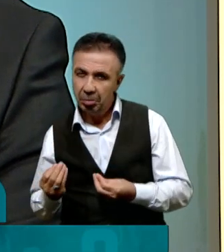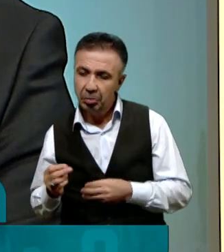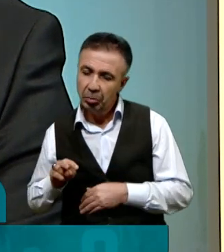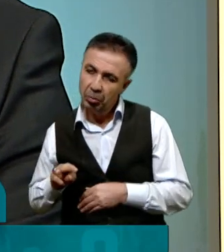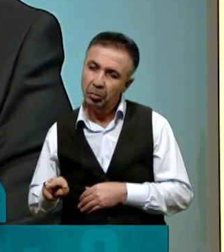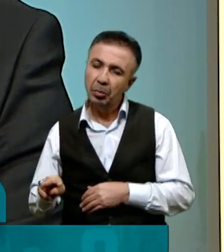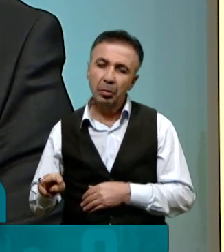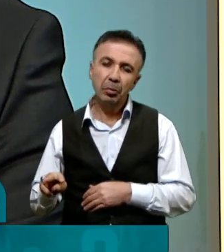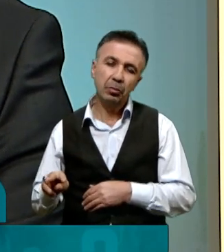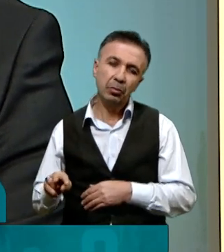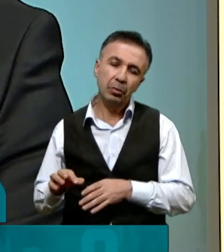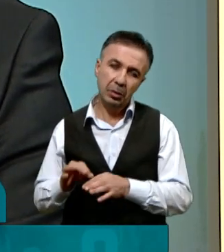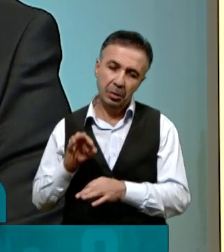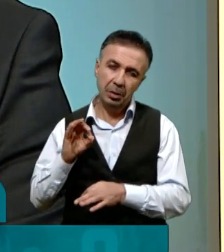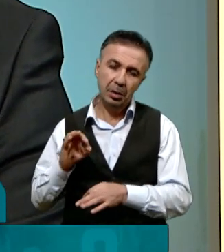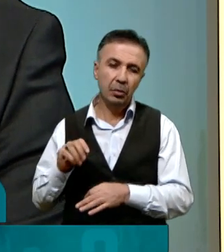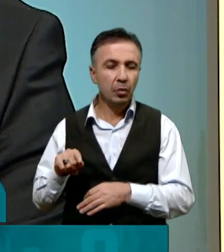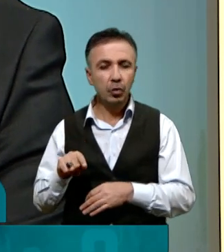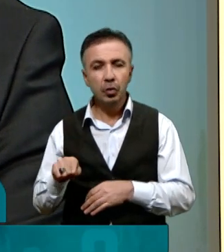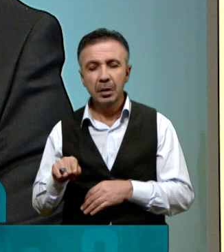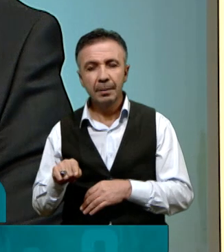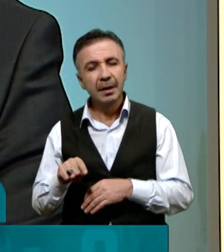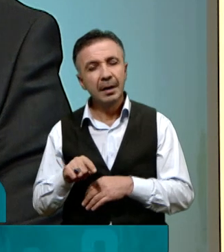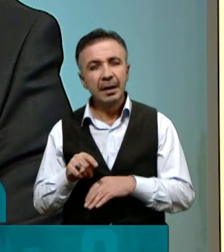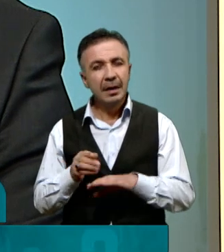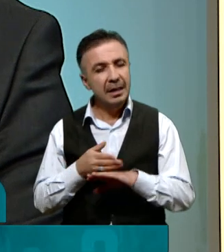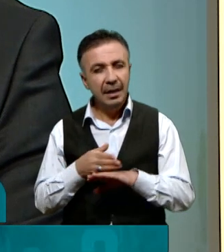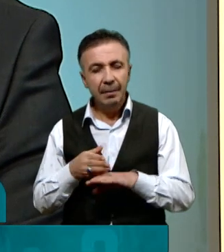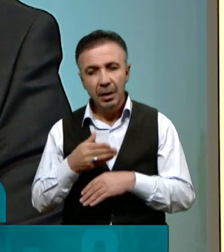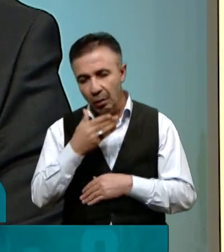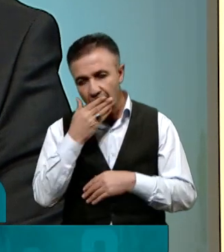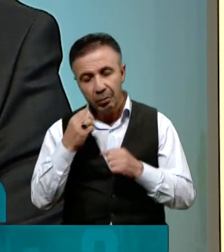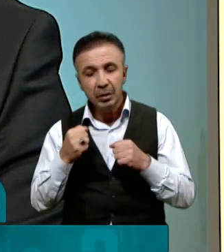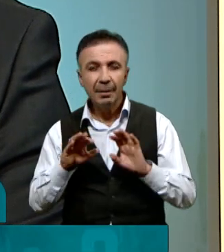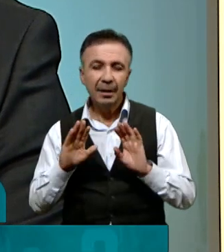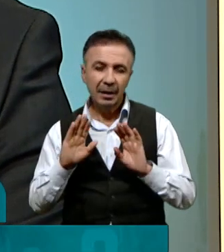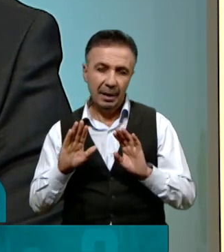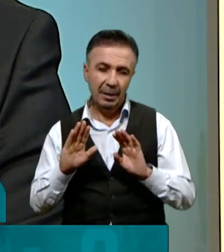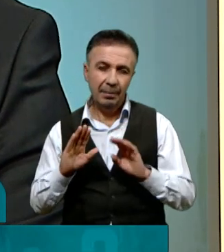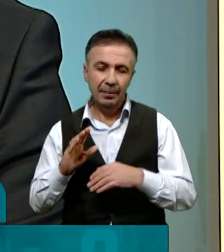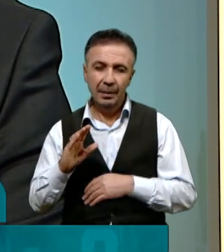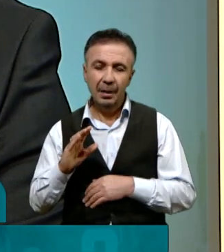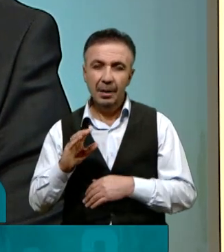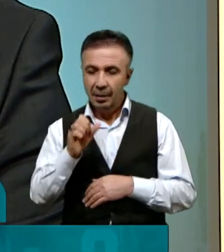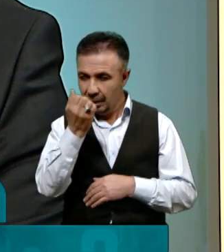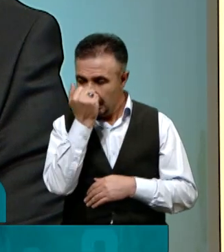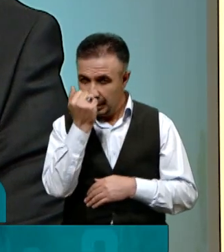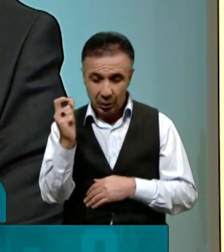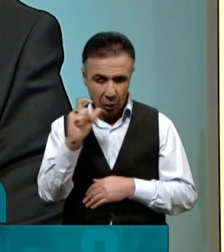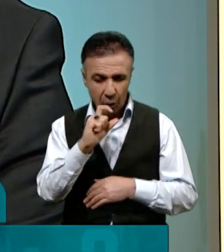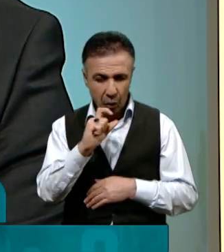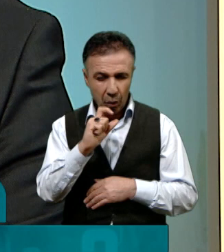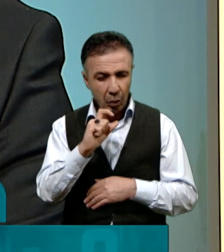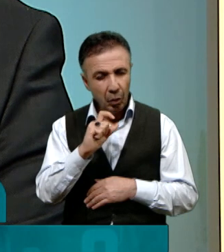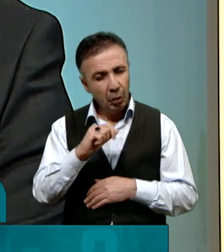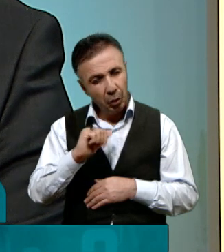yolculuktu, işte şu veya bu sebeplerle mazereti sebebiyle tutamadı ama yani hayız, yani adet günleri dışında. Hı